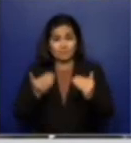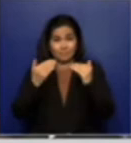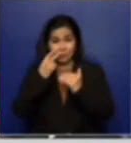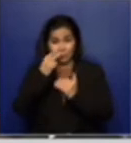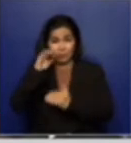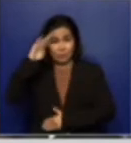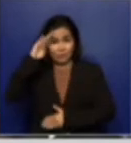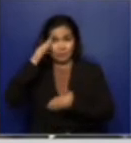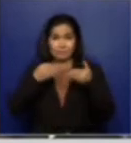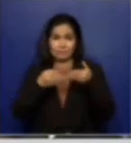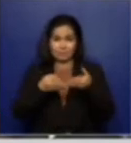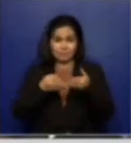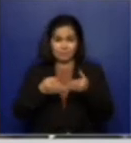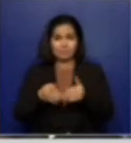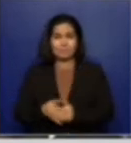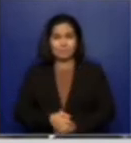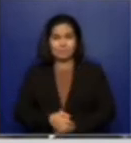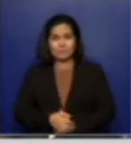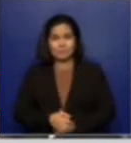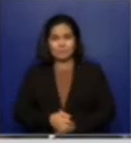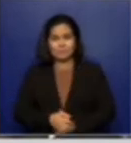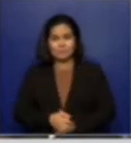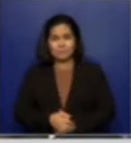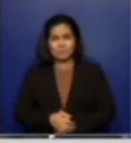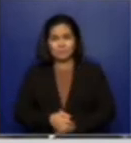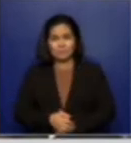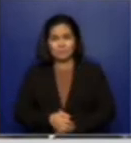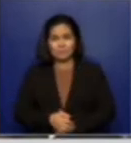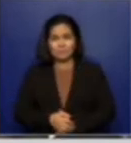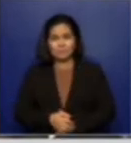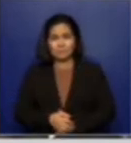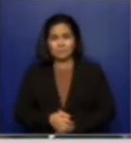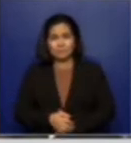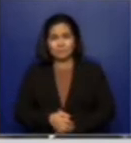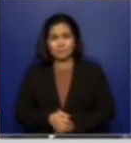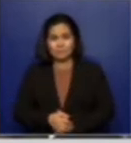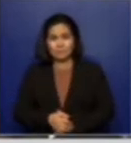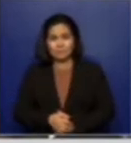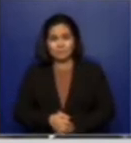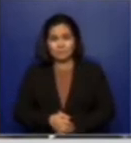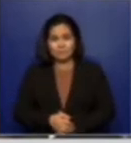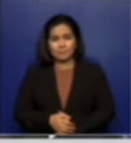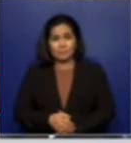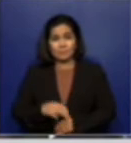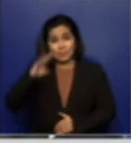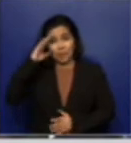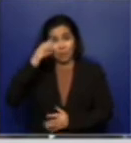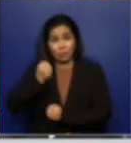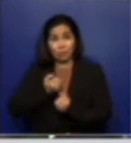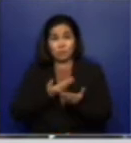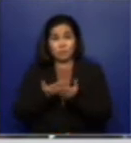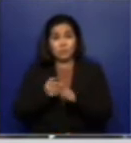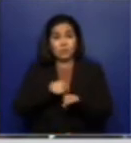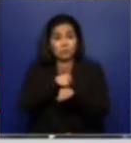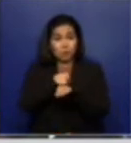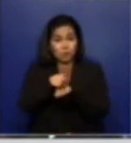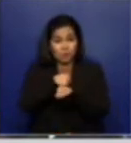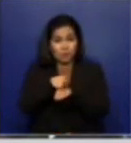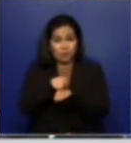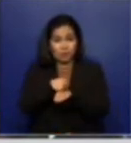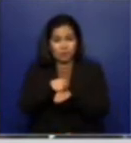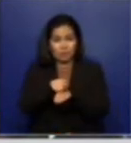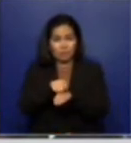ทัพเรือเจ้าหน้าที่ไปยังกองทัพเรือครับผมเข้าใจว่ากองทัพบกนี่เอาไปซื้อรถถังสไตรเกอร์นะ